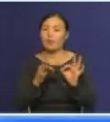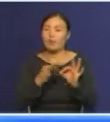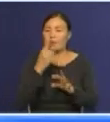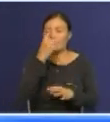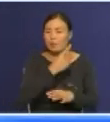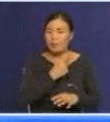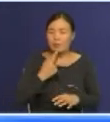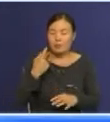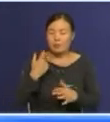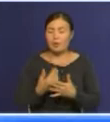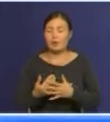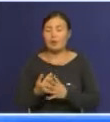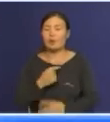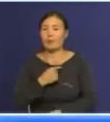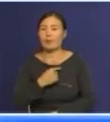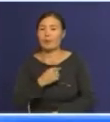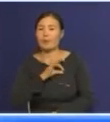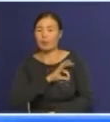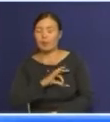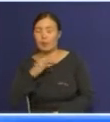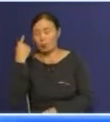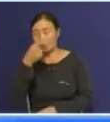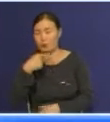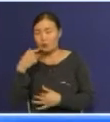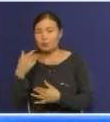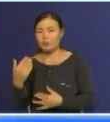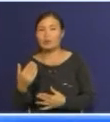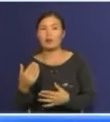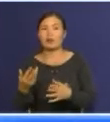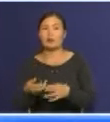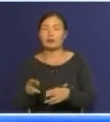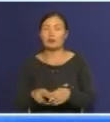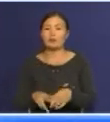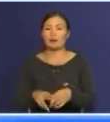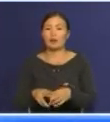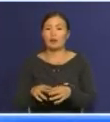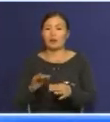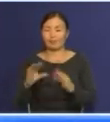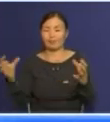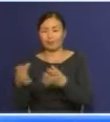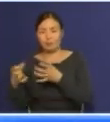физлицами раньше было домовых ОДУПу подключены были